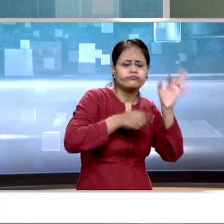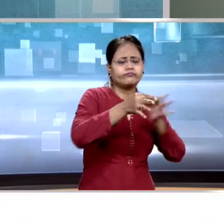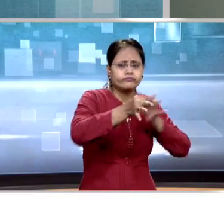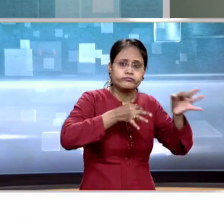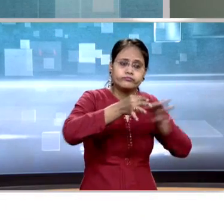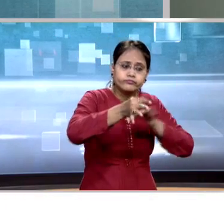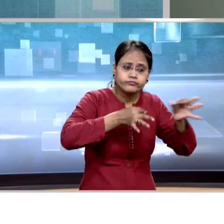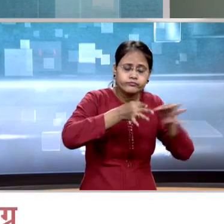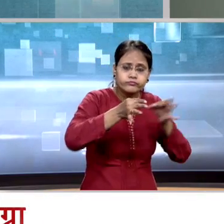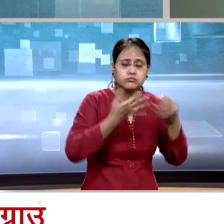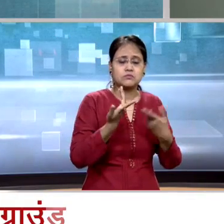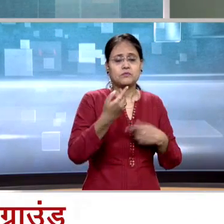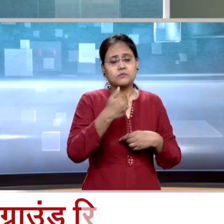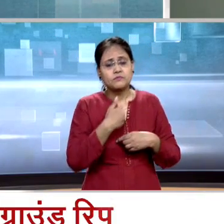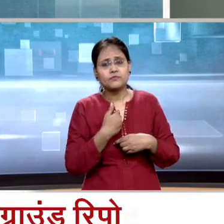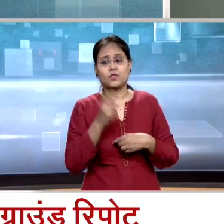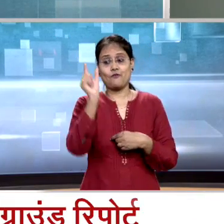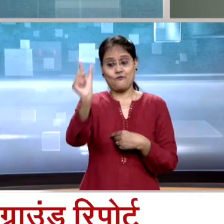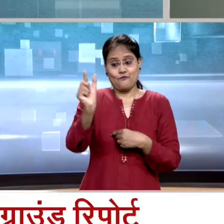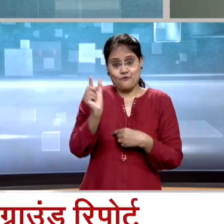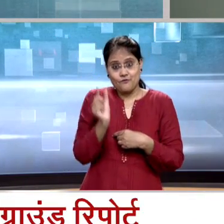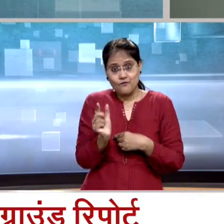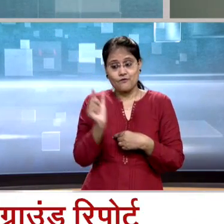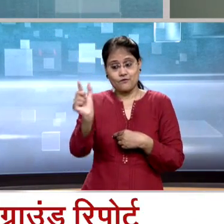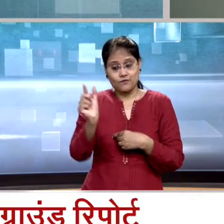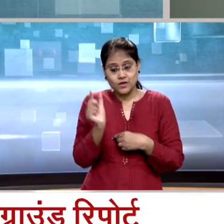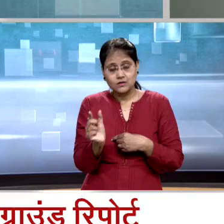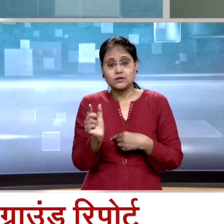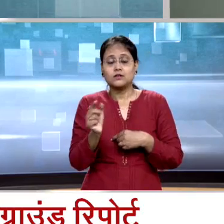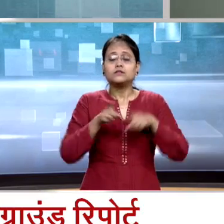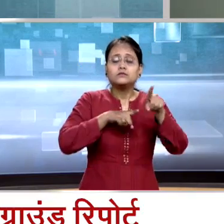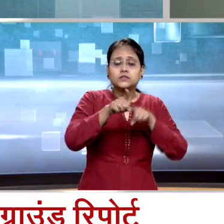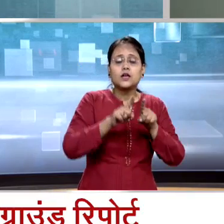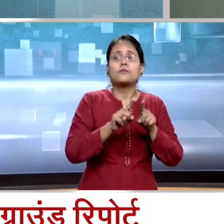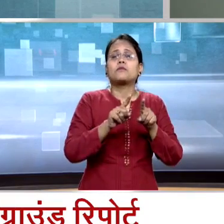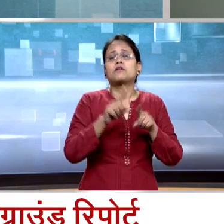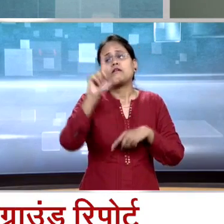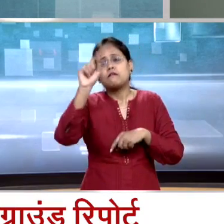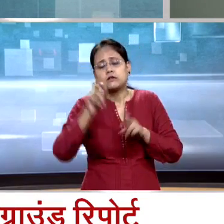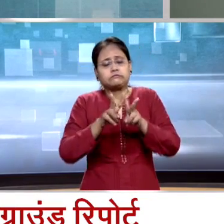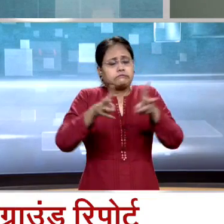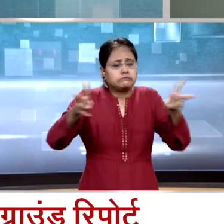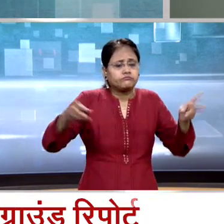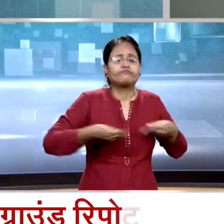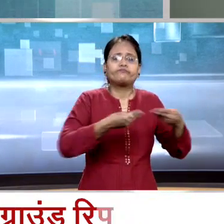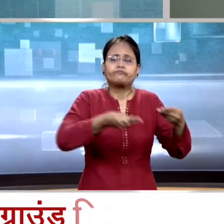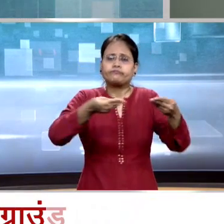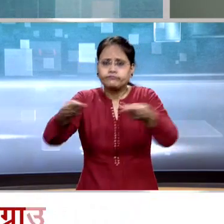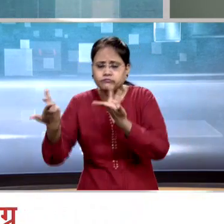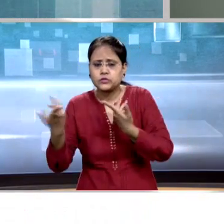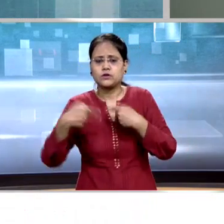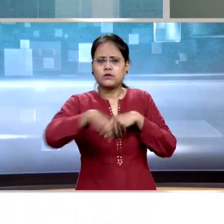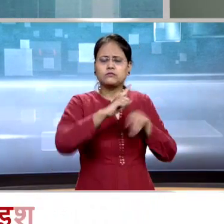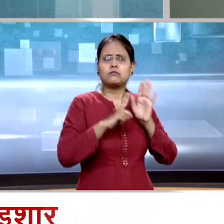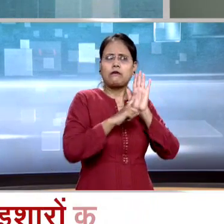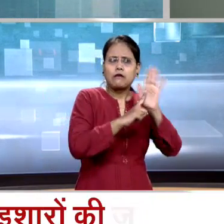समझानी पड़ती थी। तो मुझे किसी भी एक वर्ड को लेकर के उनको 10 एग्जाम्पल्स देने पड़ते थे ऑलमोस्ट, कि इसको हम इस तरह से भी